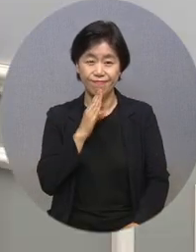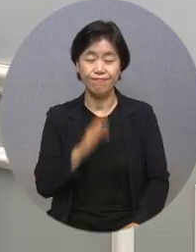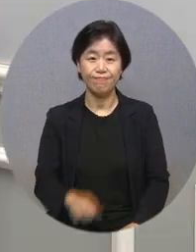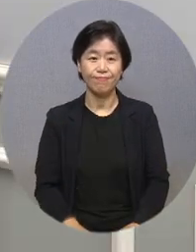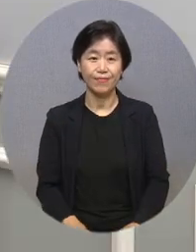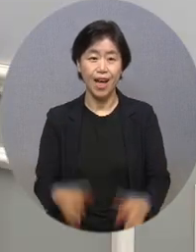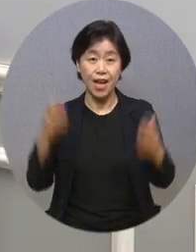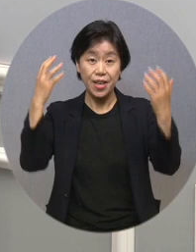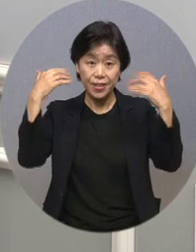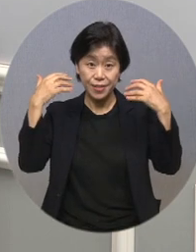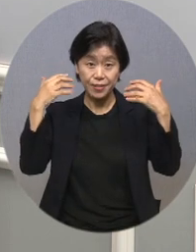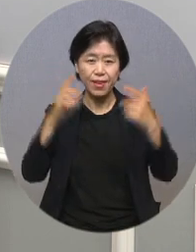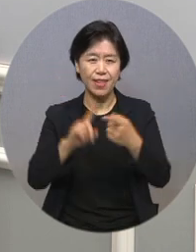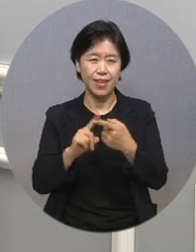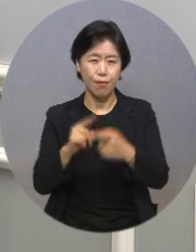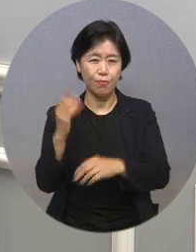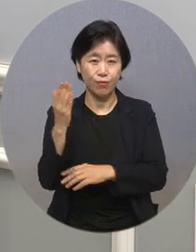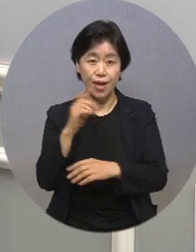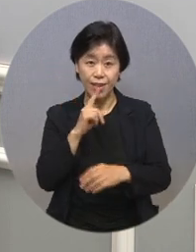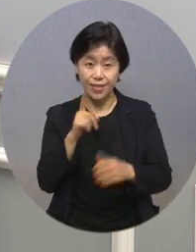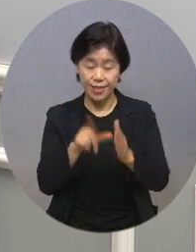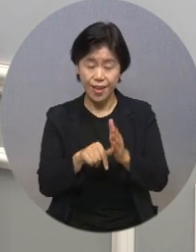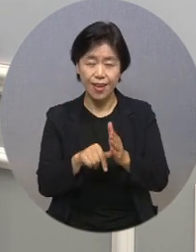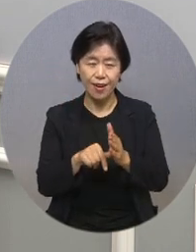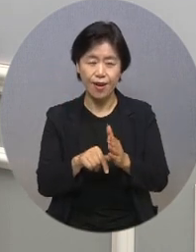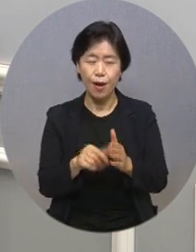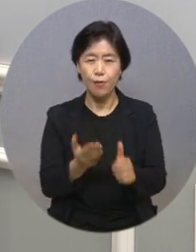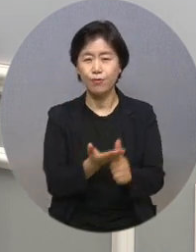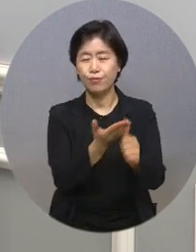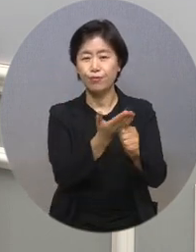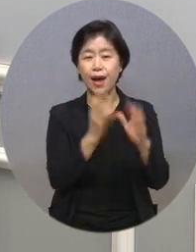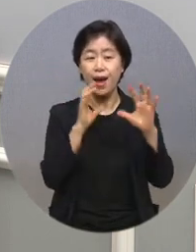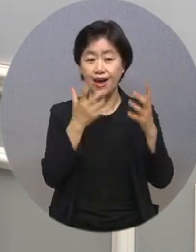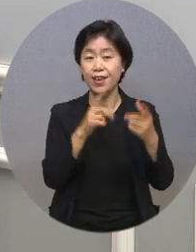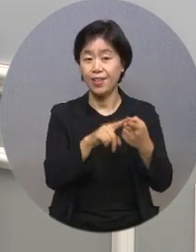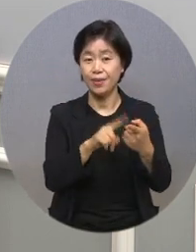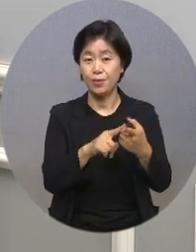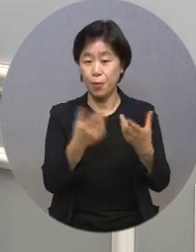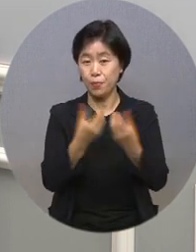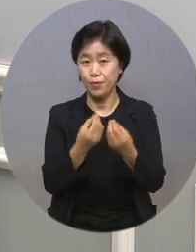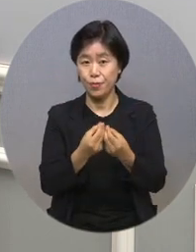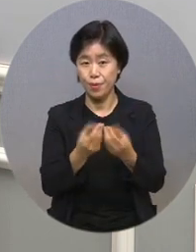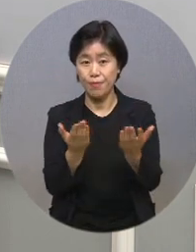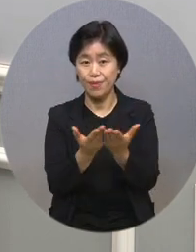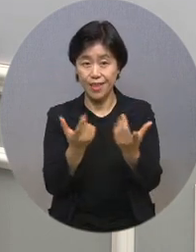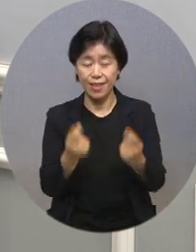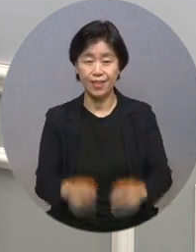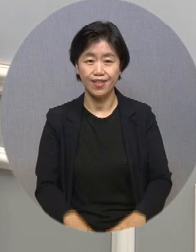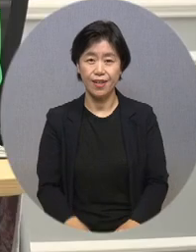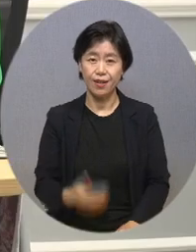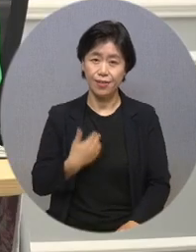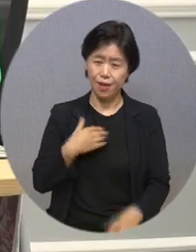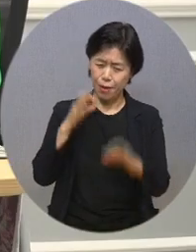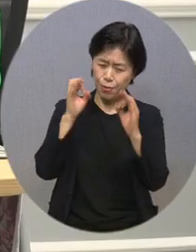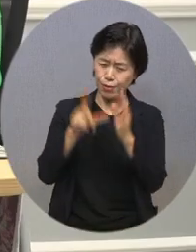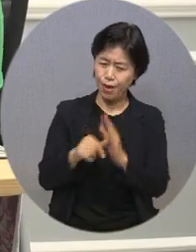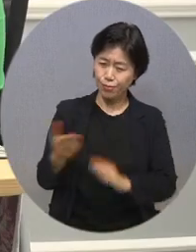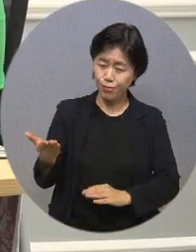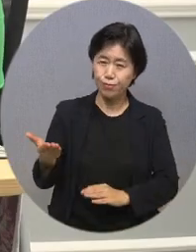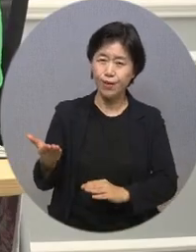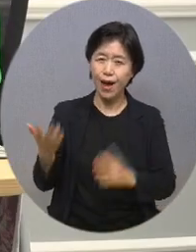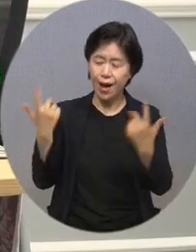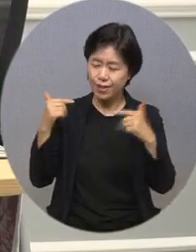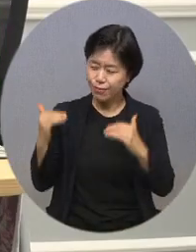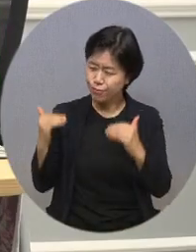실록을 이야기하면서 아이들을 가르치기도 합니다. 근데 제가 보기에는 우리 본부장님이 실록 같아요. 감사합니다. 늘